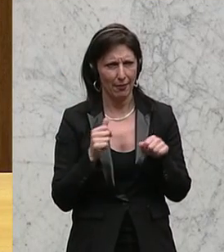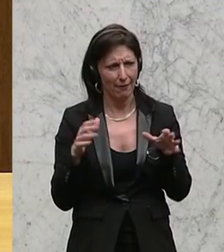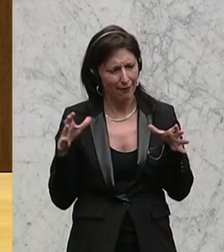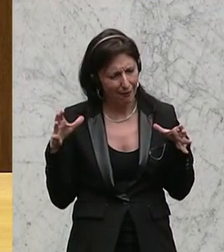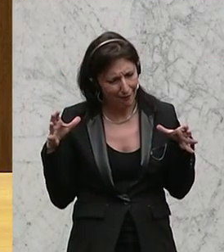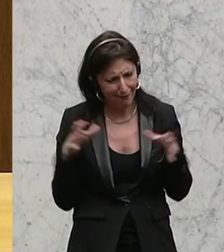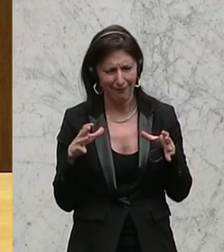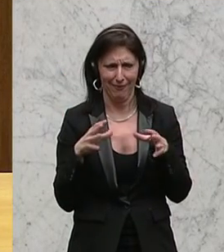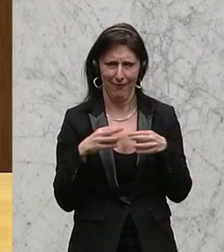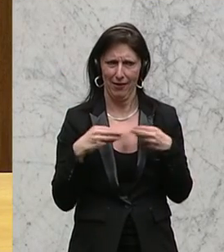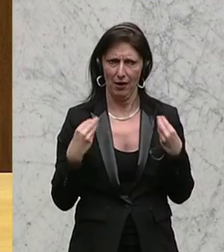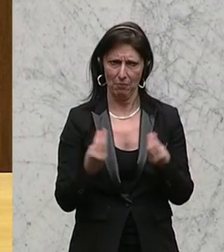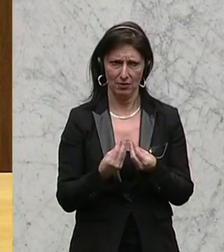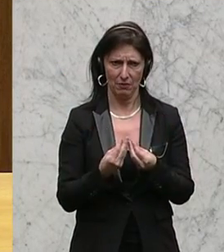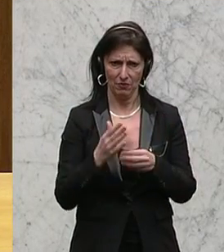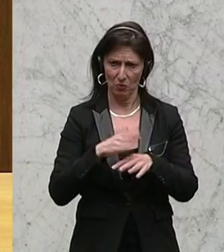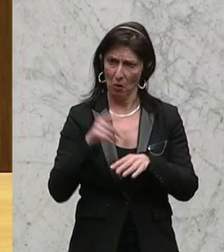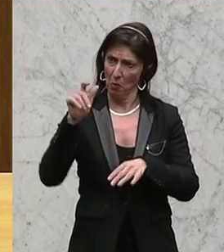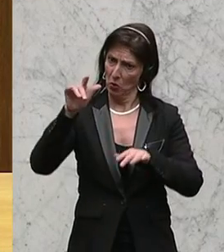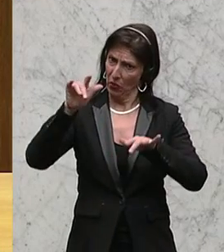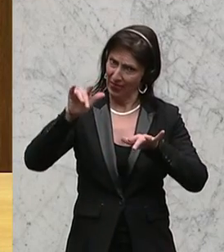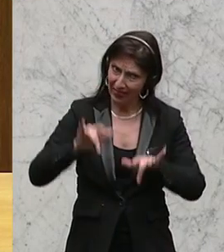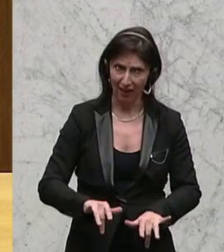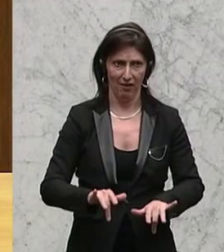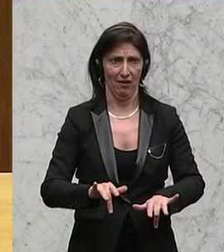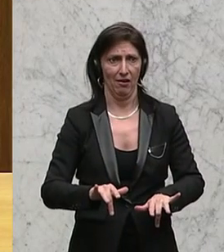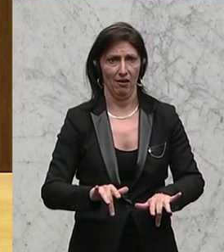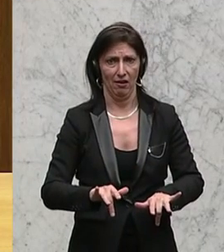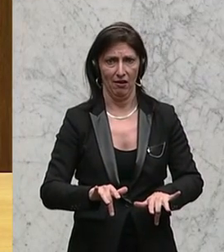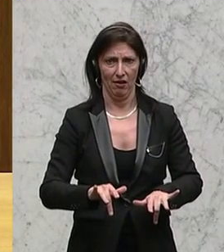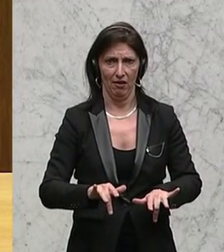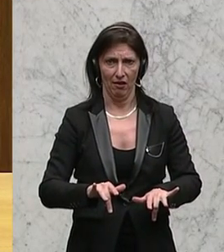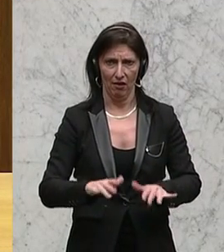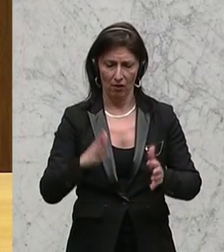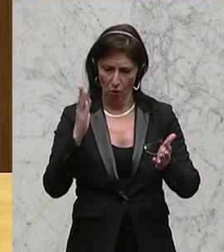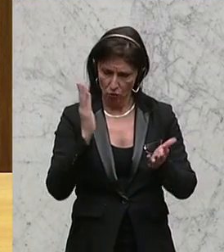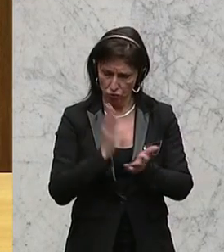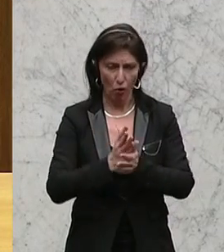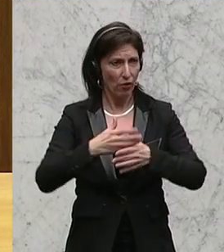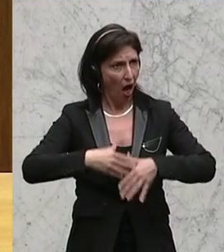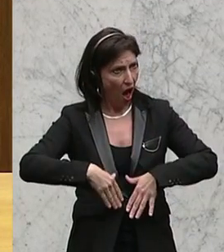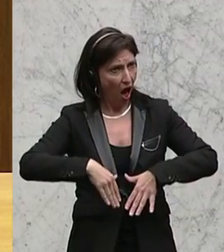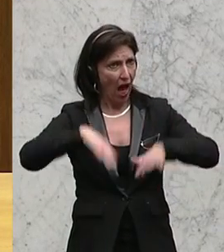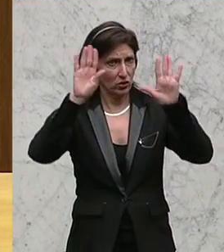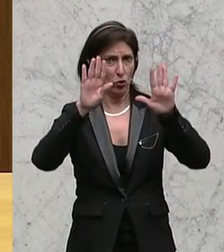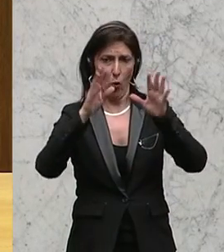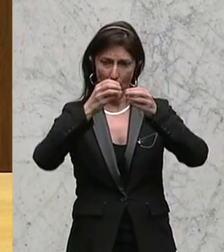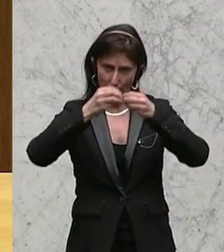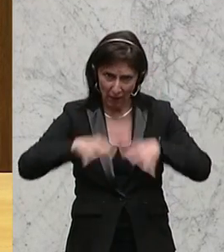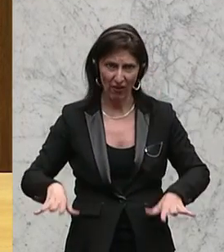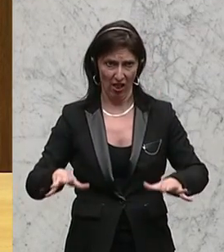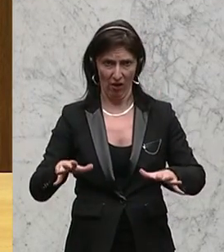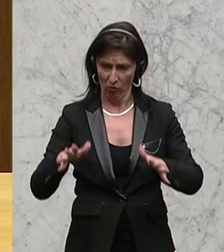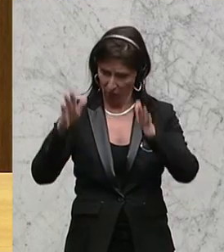Kräften, wenn jemand hier ist und einen Asylstatus erhalten hat, da muss er